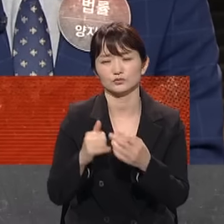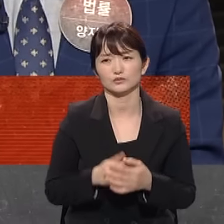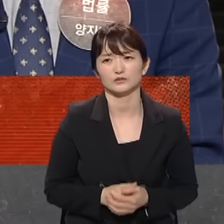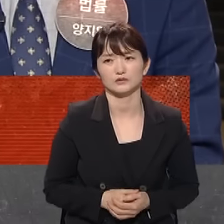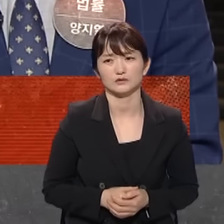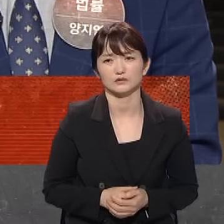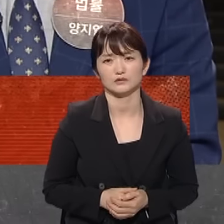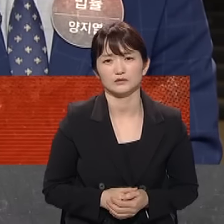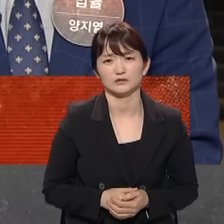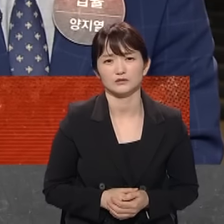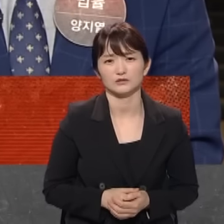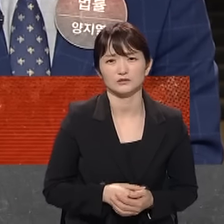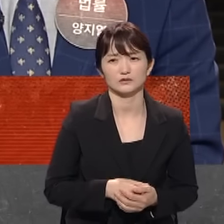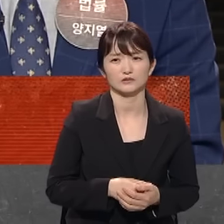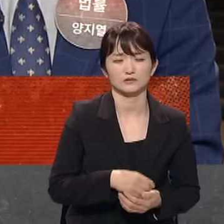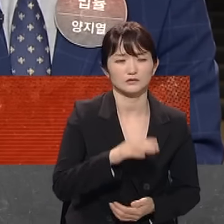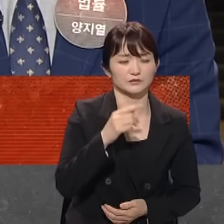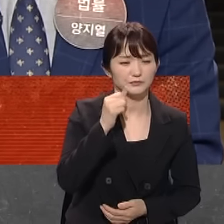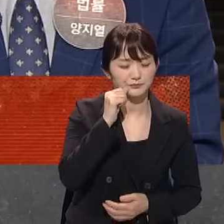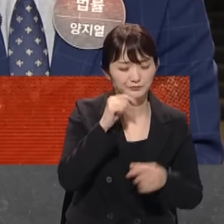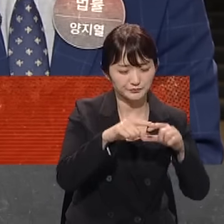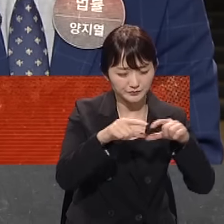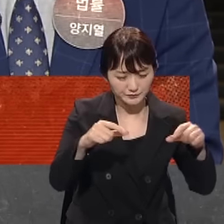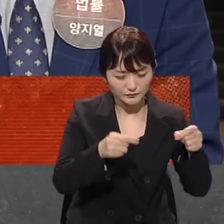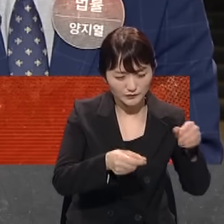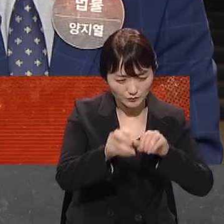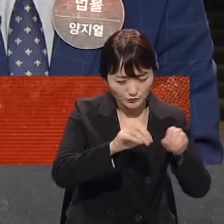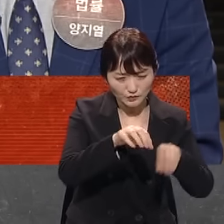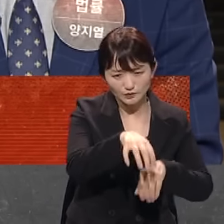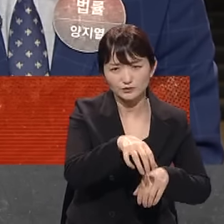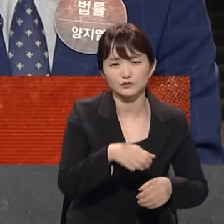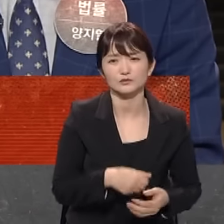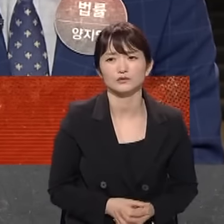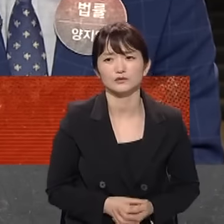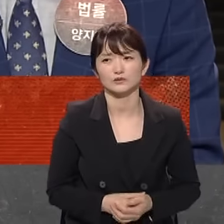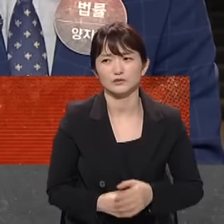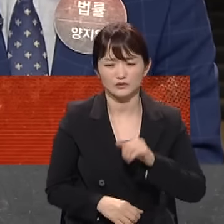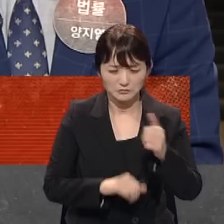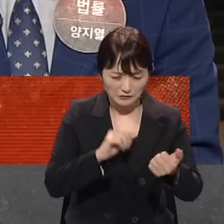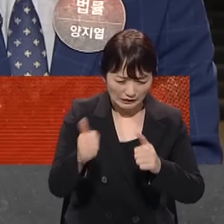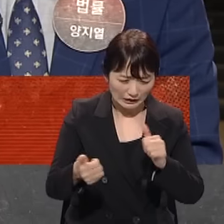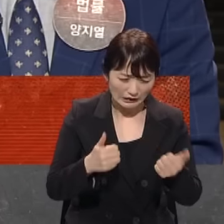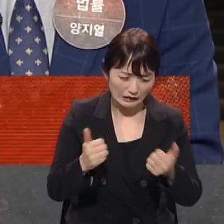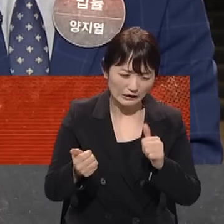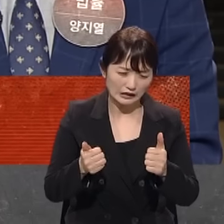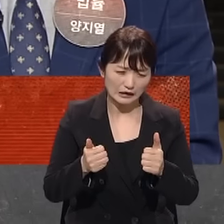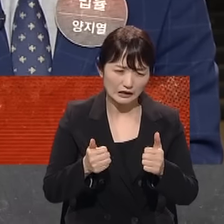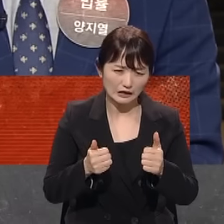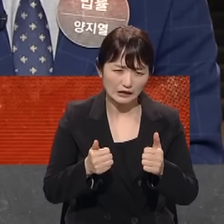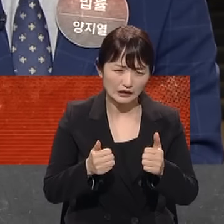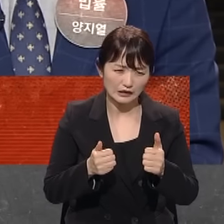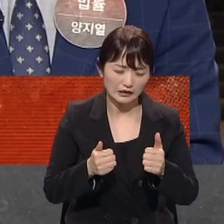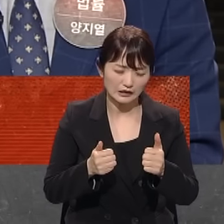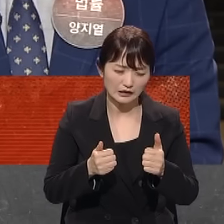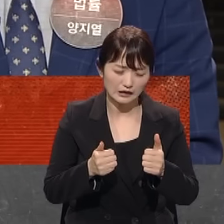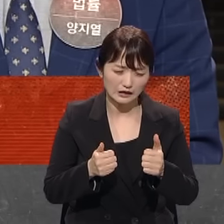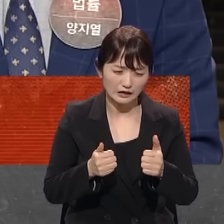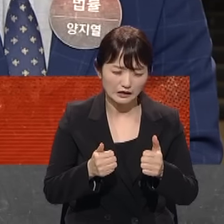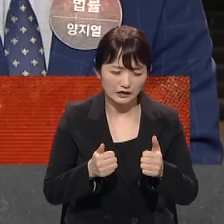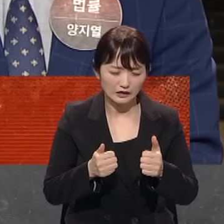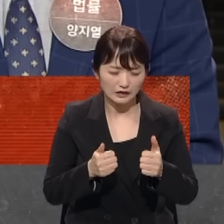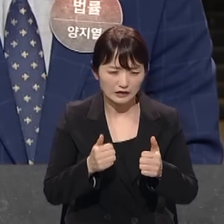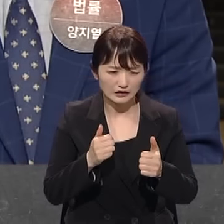주로 있었다라고 하고요. 정말 안타까운 거는 이게 시신 훼손 상태가 너무 심각해서 지금 육안으로는 그냥 남녀만